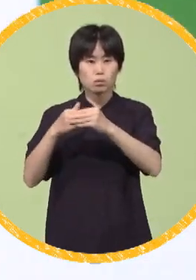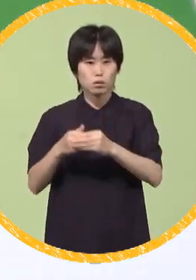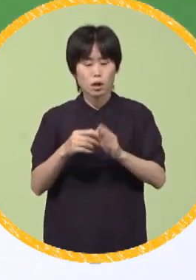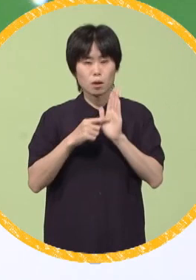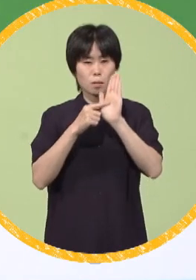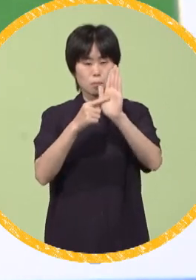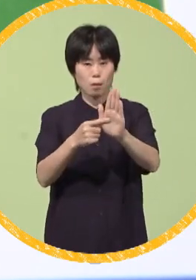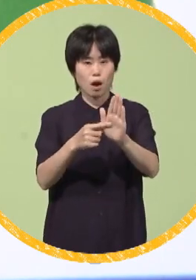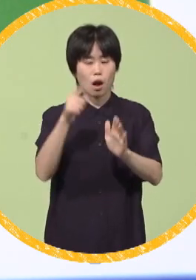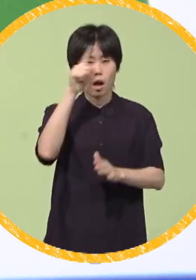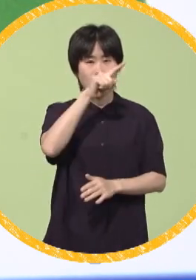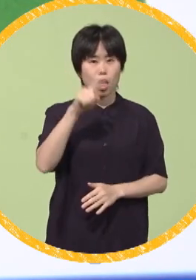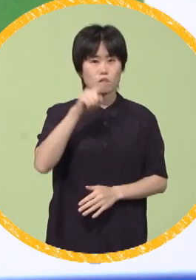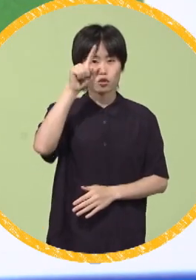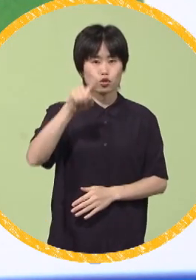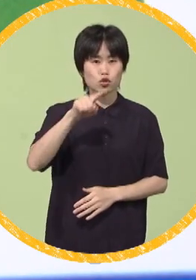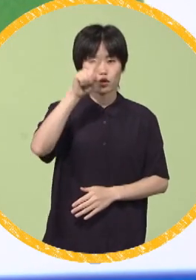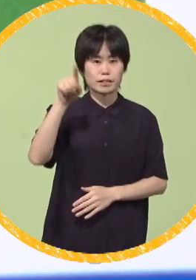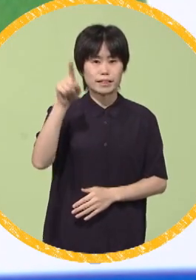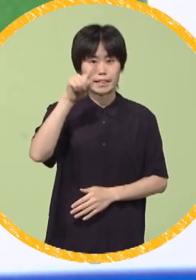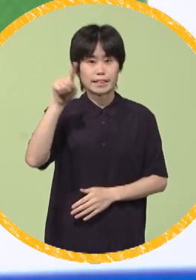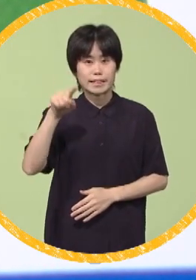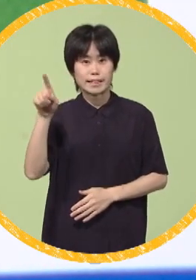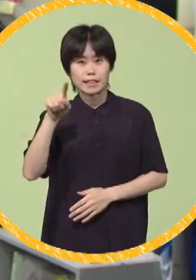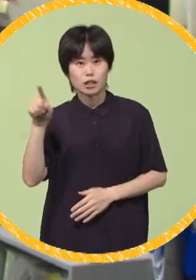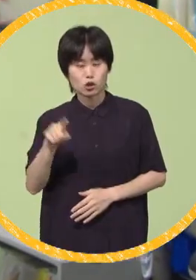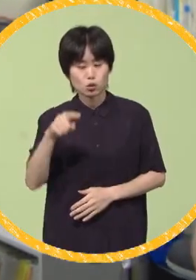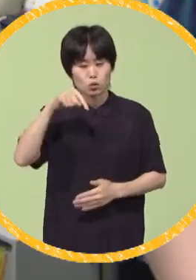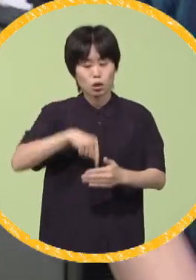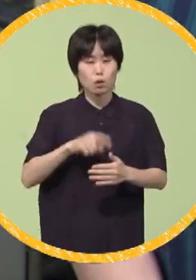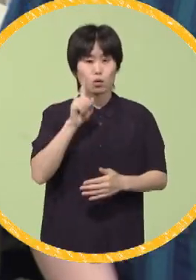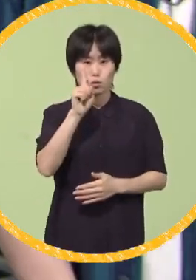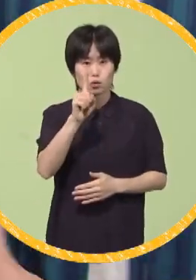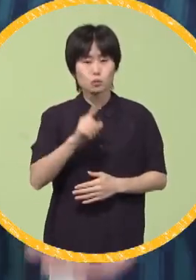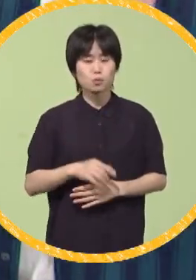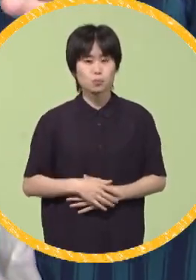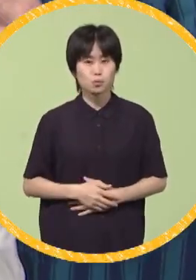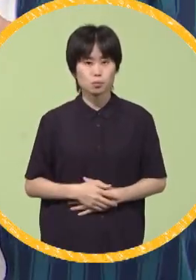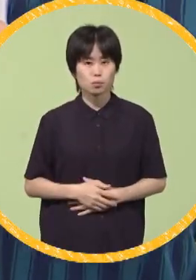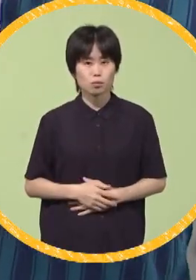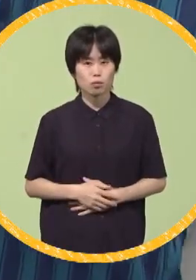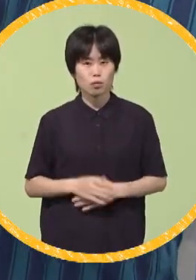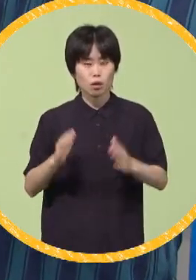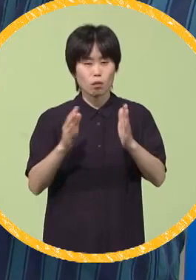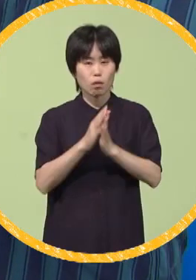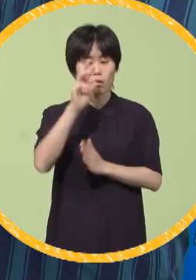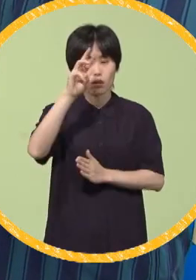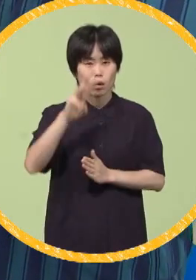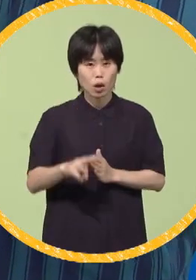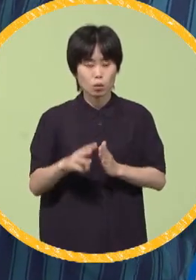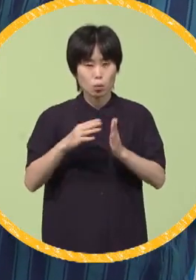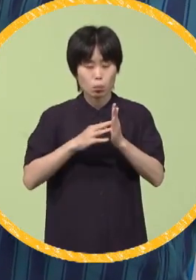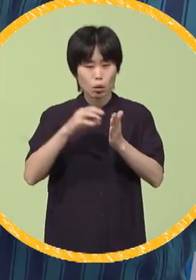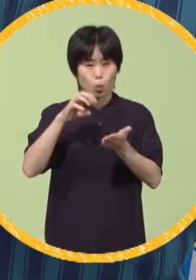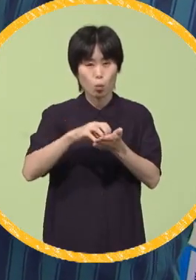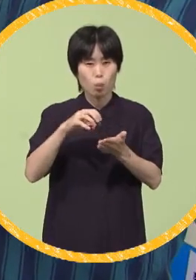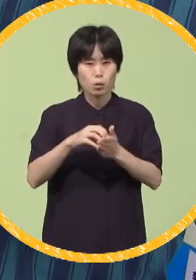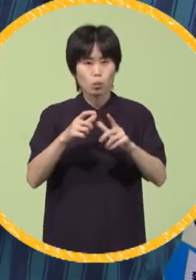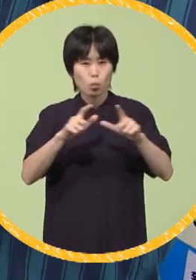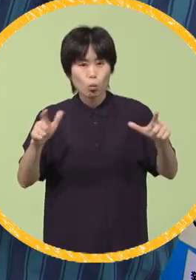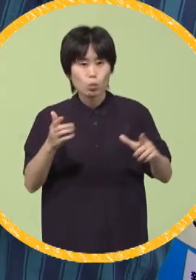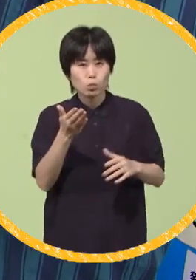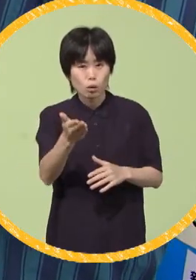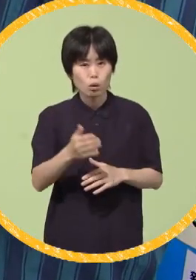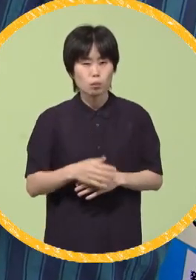発目標 SDGs の取り組みの一つになっています。 でも実際その神奈川県でプラスチックのゴミって多いんですか？そんなに出てるん